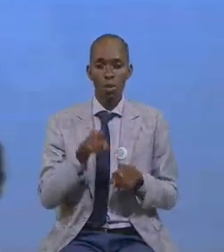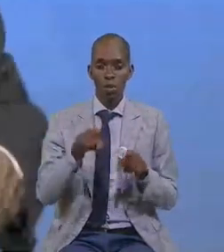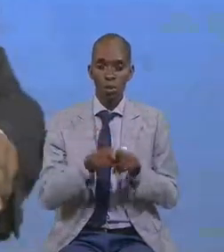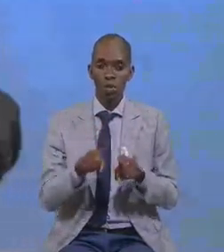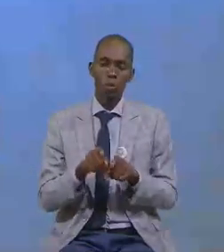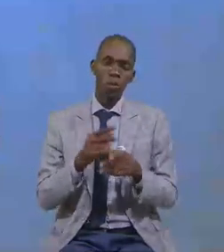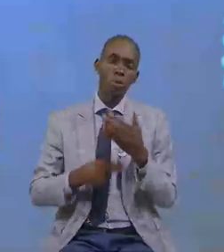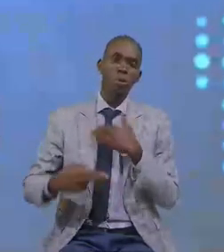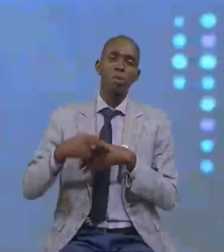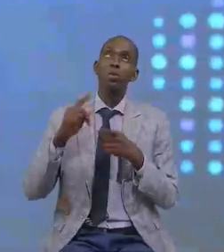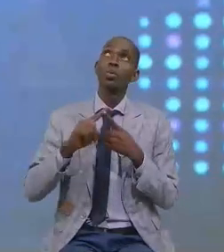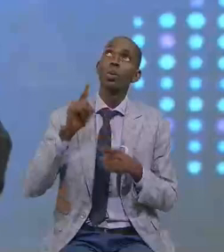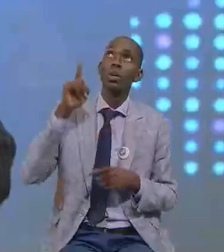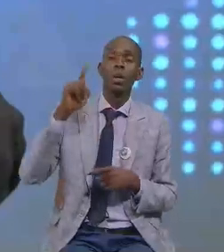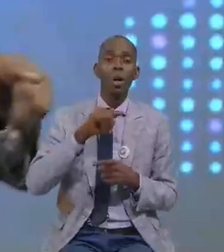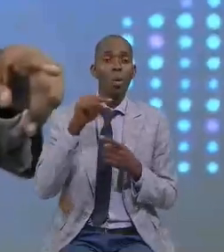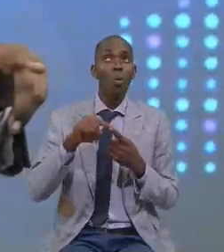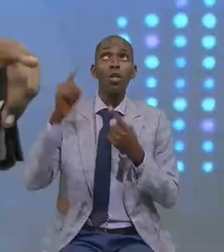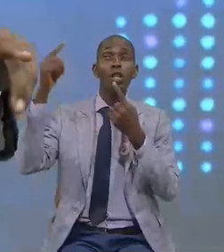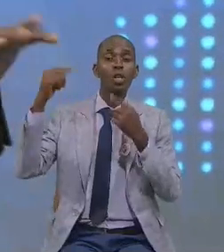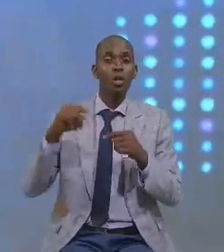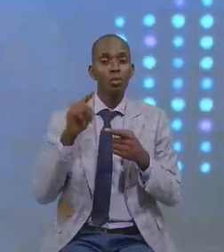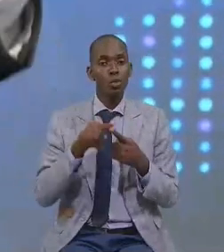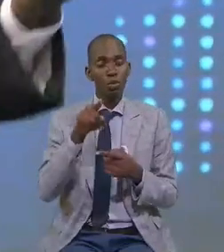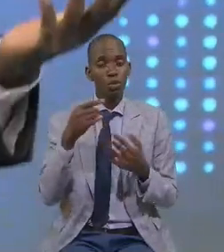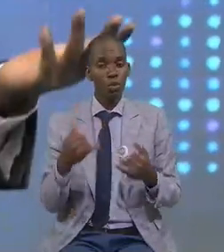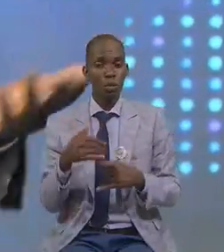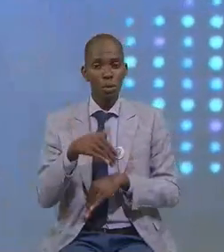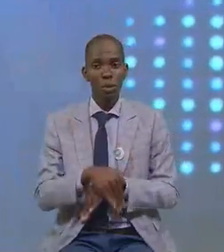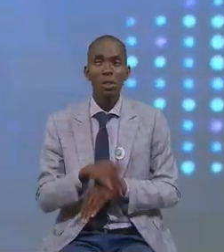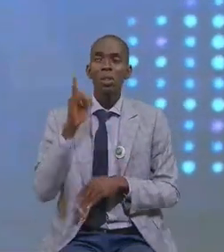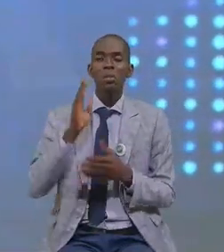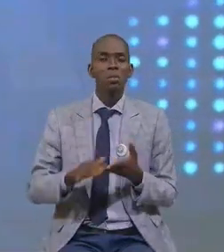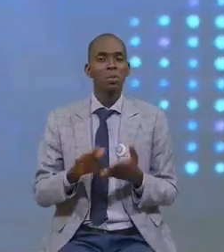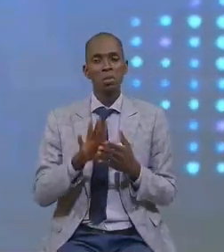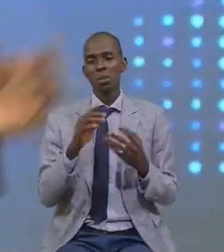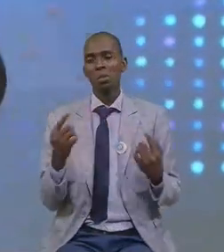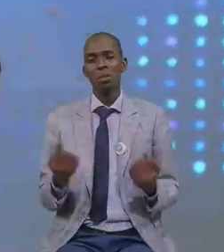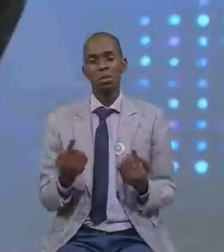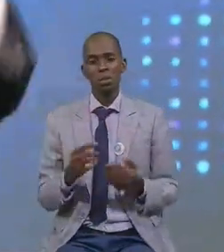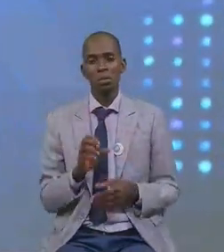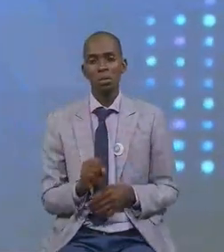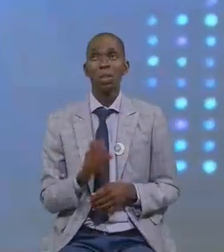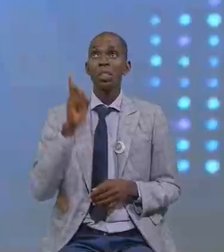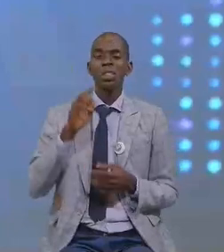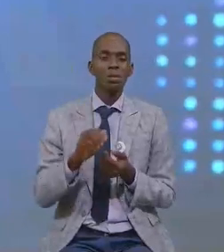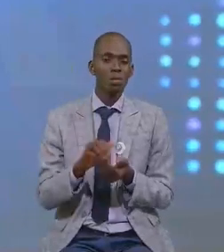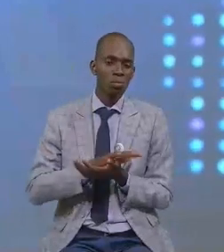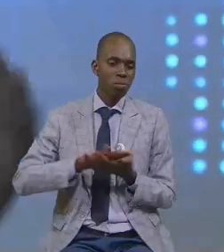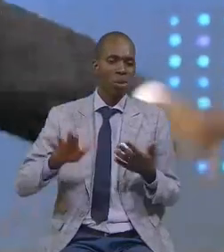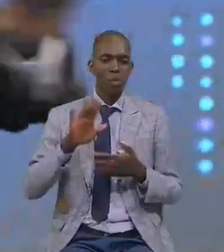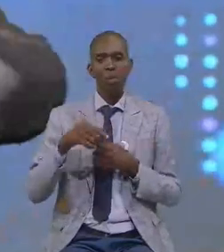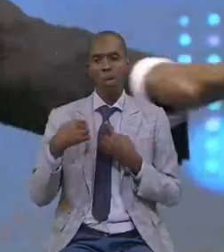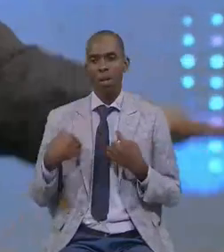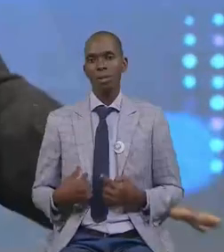vous, comme vous, vous revenez à lui. Et quand il vient à vous ce jour, il pardonne vos péchés, il purifie votre